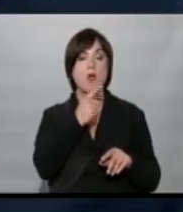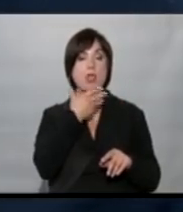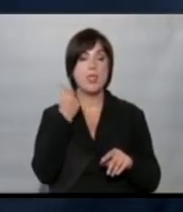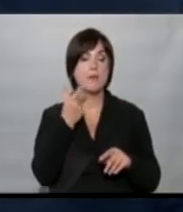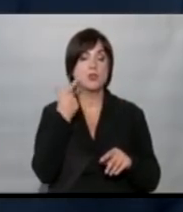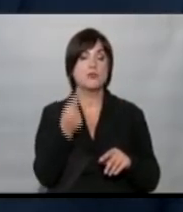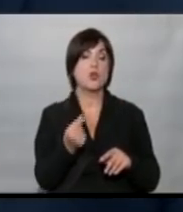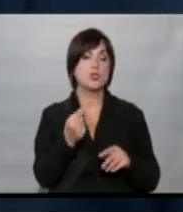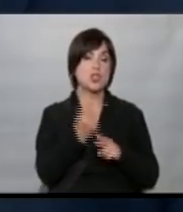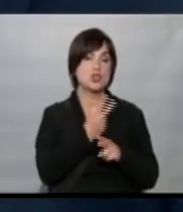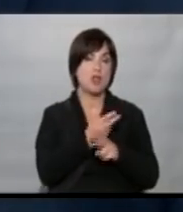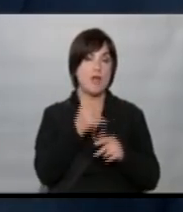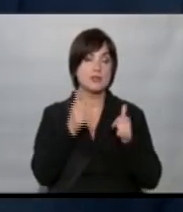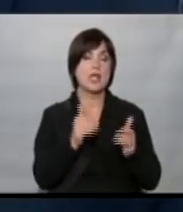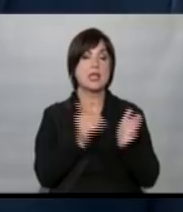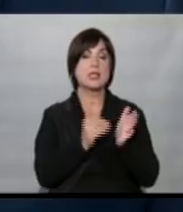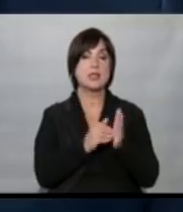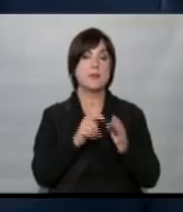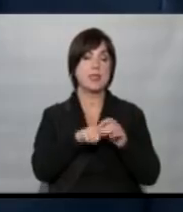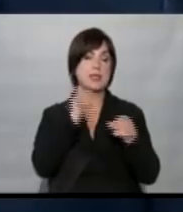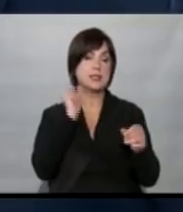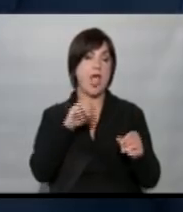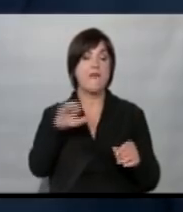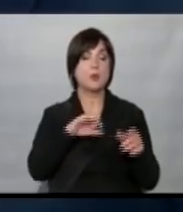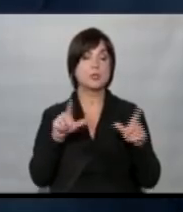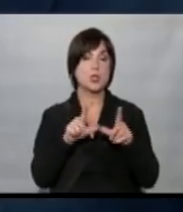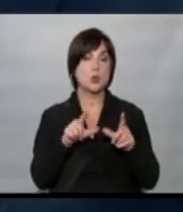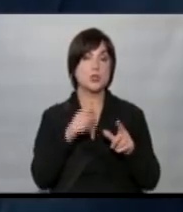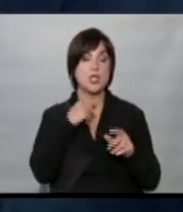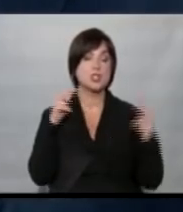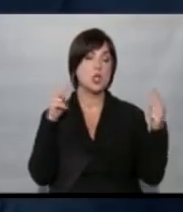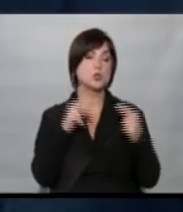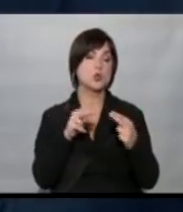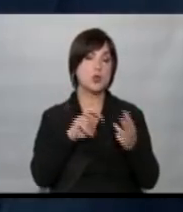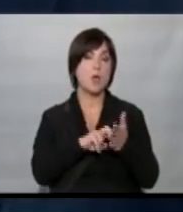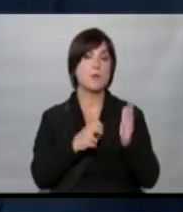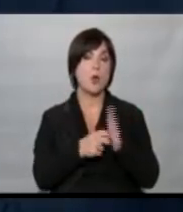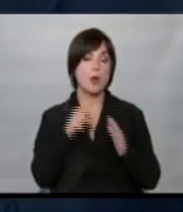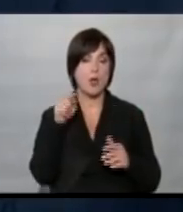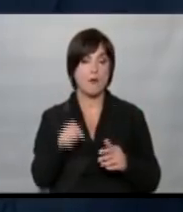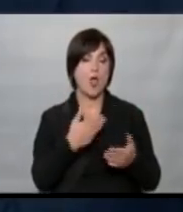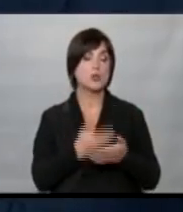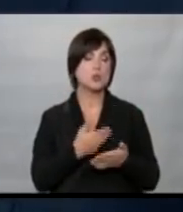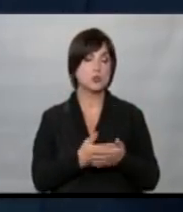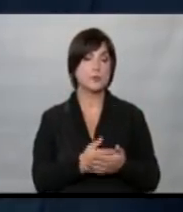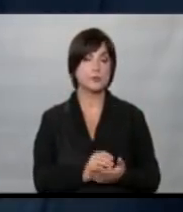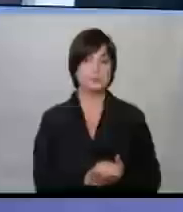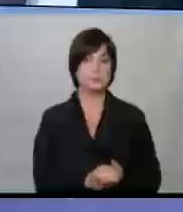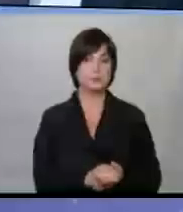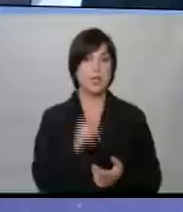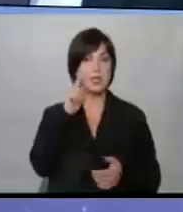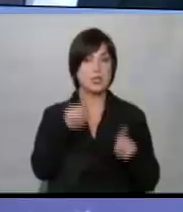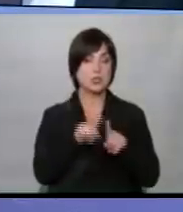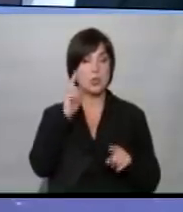двојно државјанство, сега ќе треба да излезат од Европската унија и ќе се соочат со проблемот. Е, тоа е суштината. Исто едно големо ништо. Исто да го сметате и